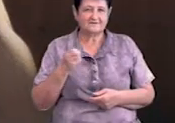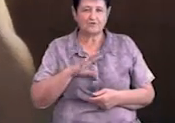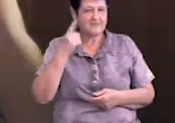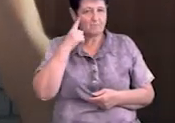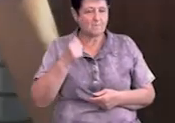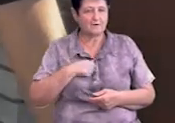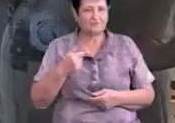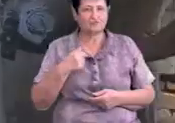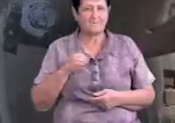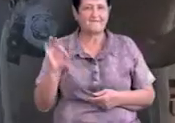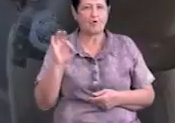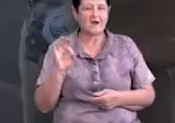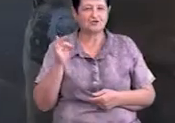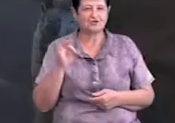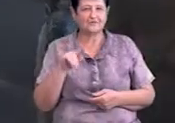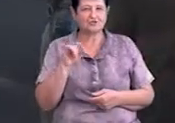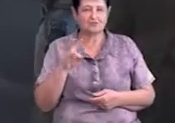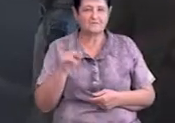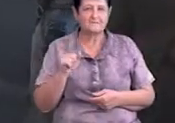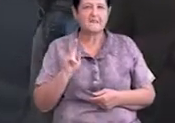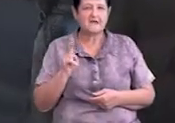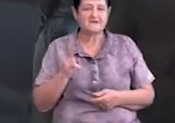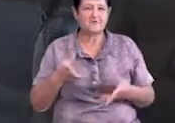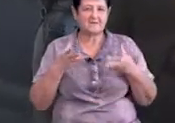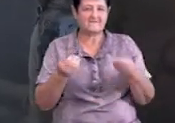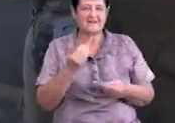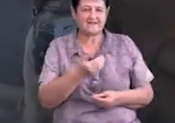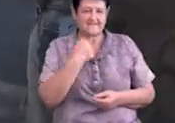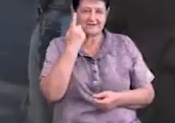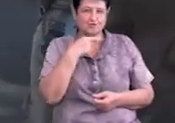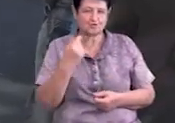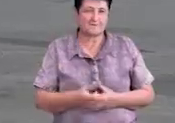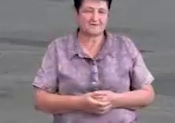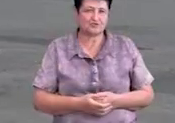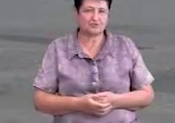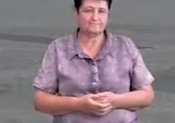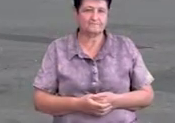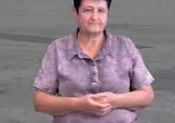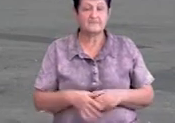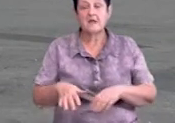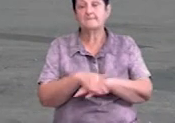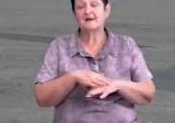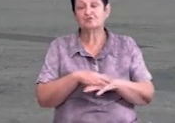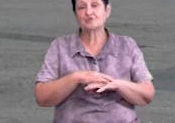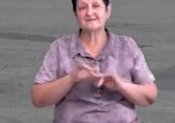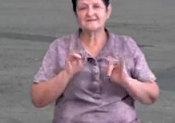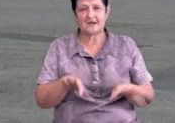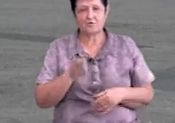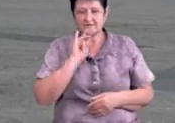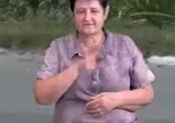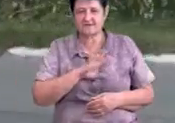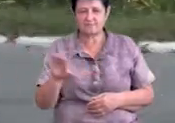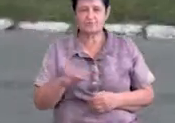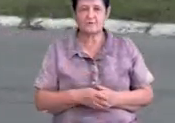в оранжевій зоні. Якось це на вас впливає особисто? Масових заходів не буде, каже Олег